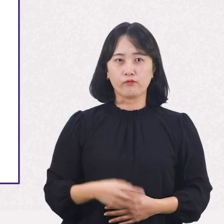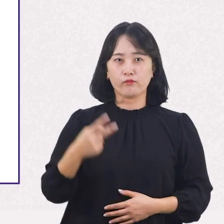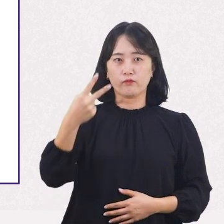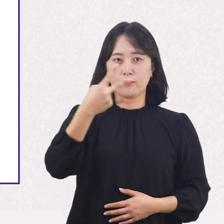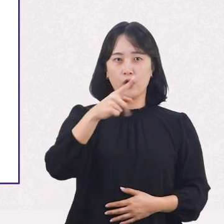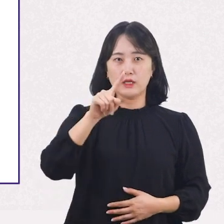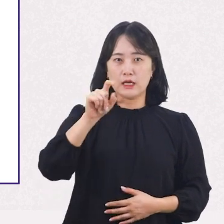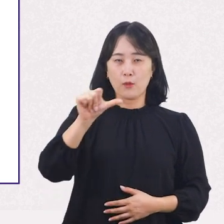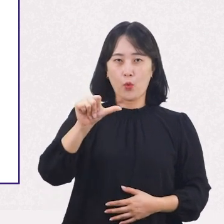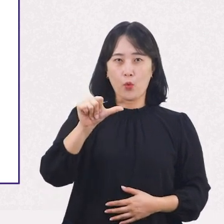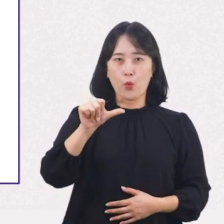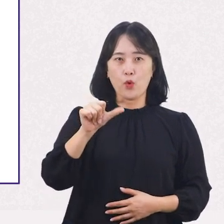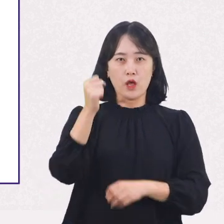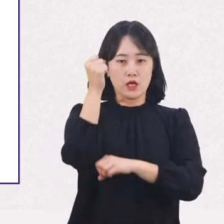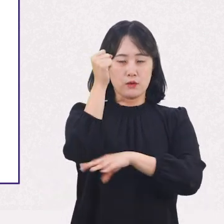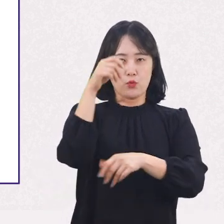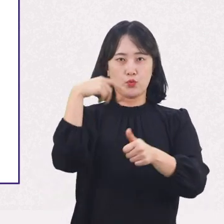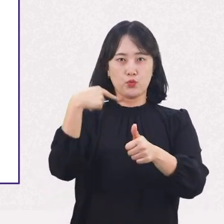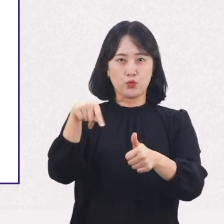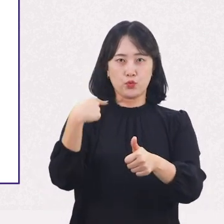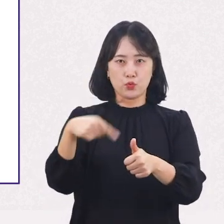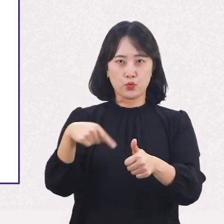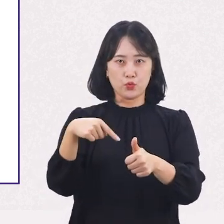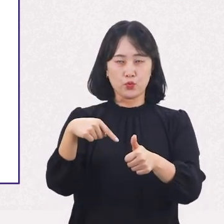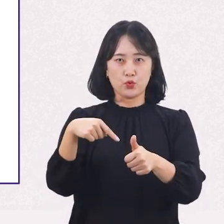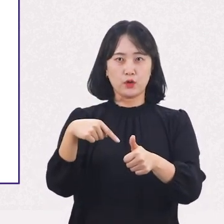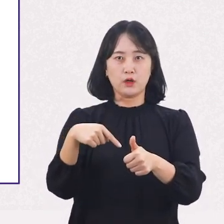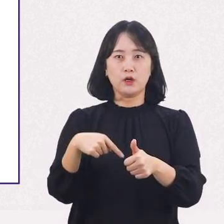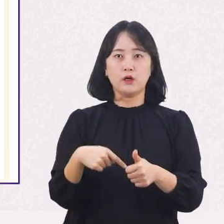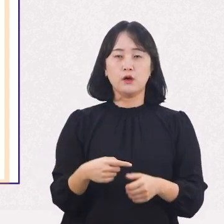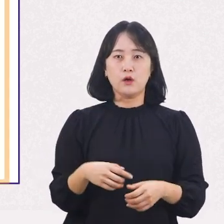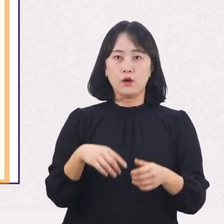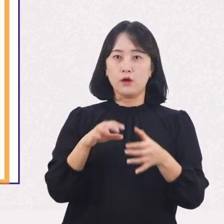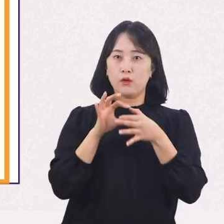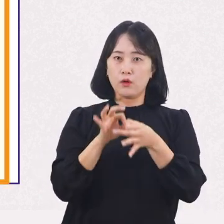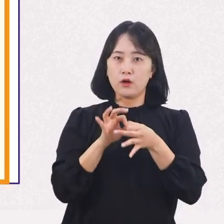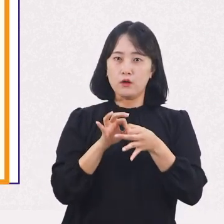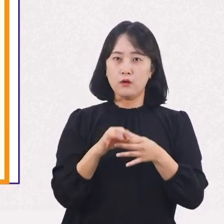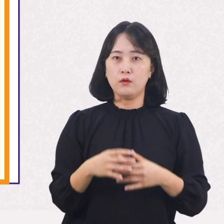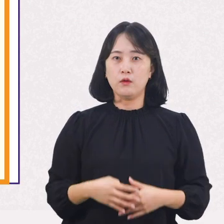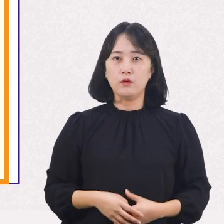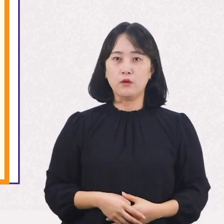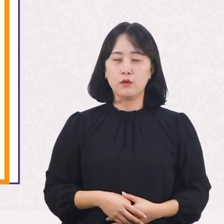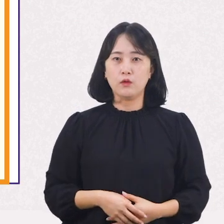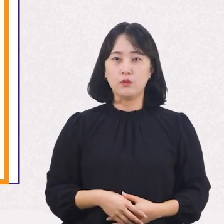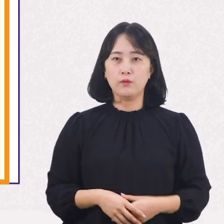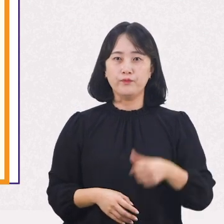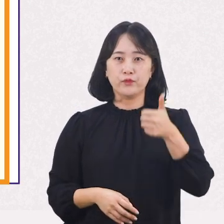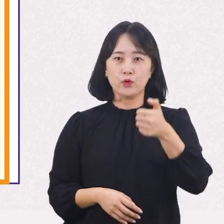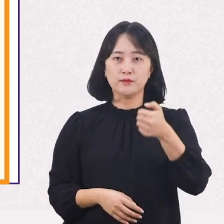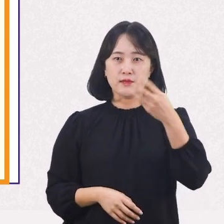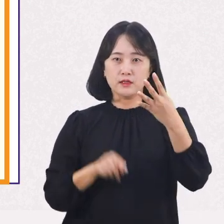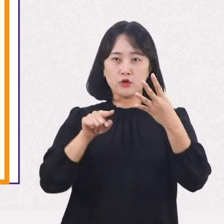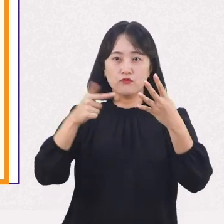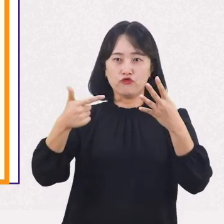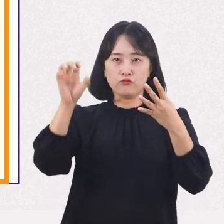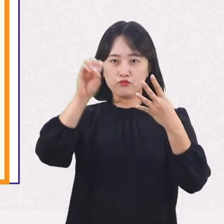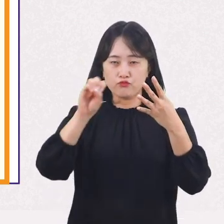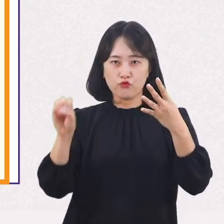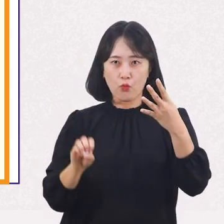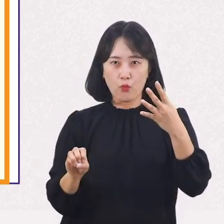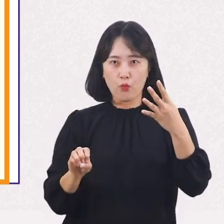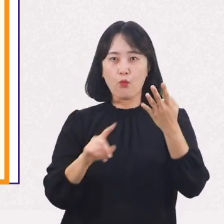2015 개정 특수교육 기본교육과정 사회과 내 세계 시민교육 관련 성취기준은 54.6%로 높게